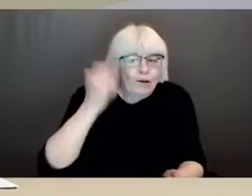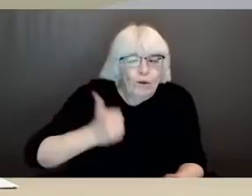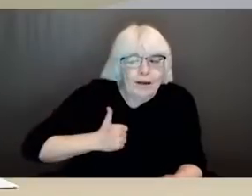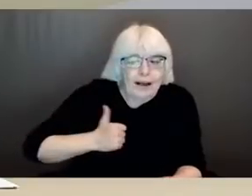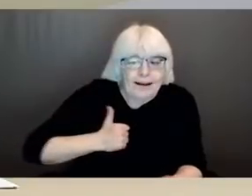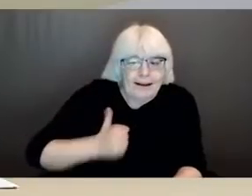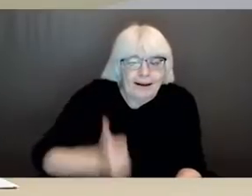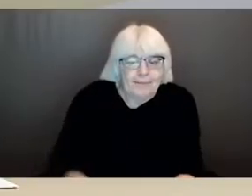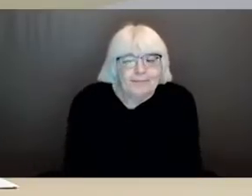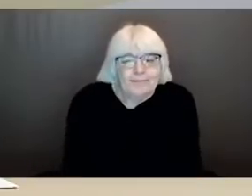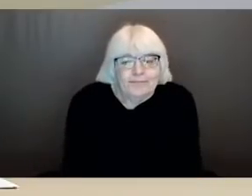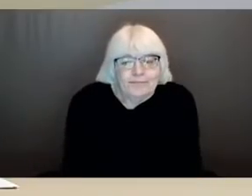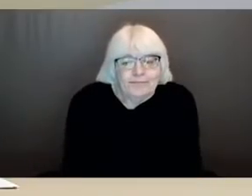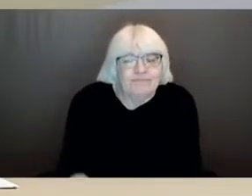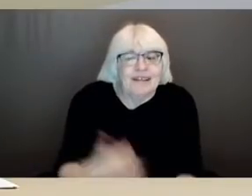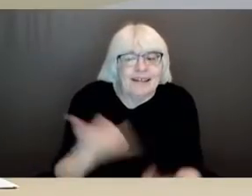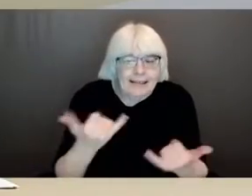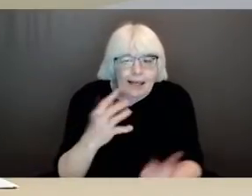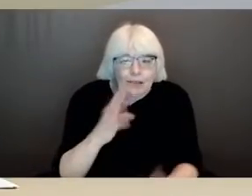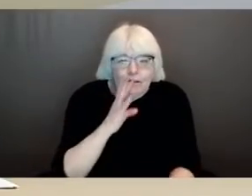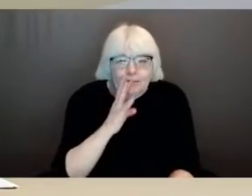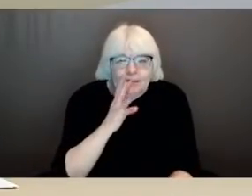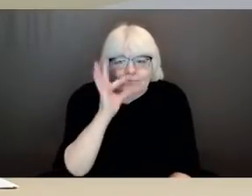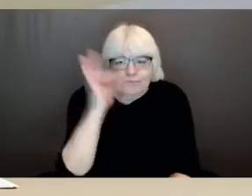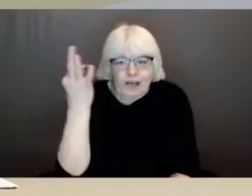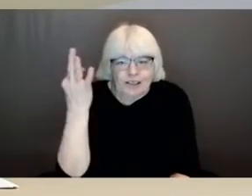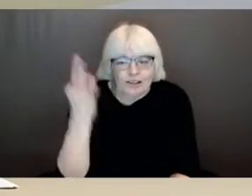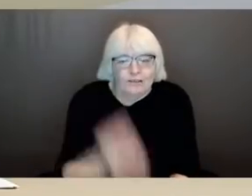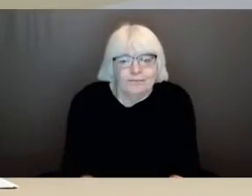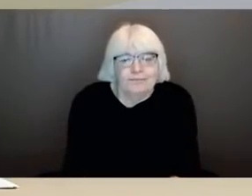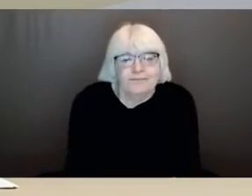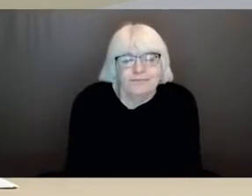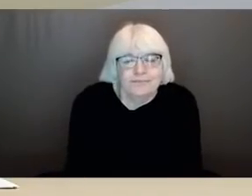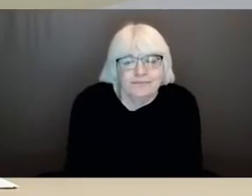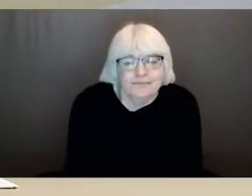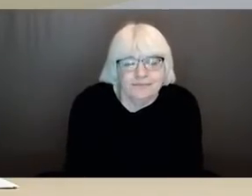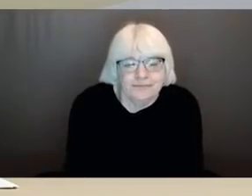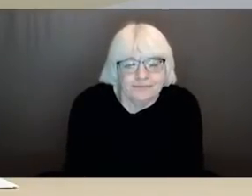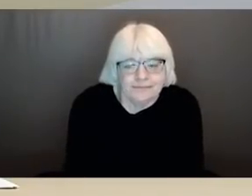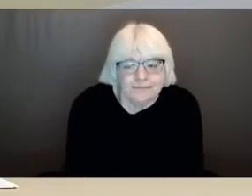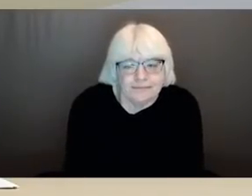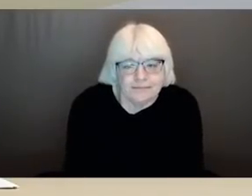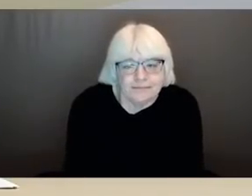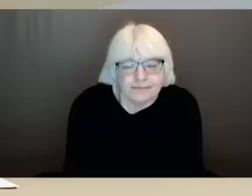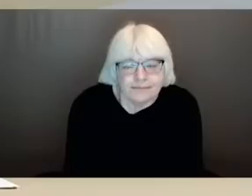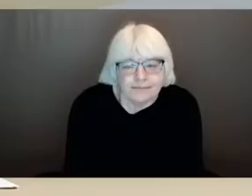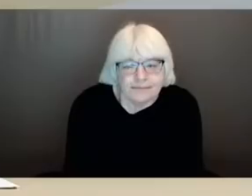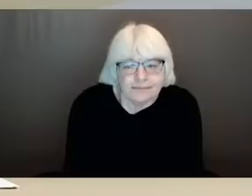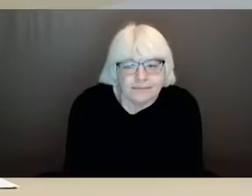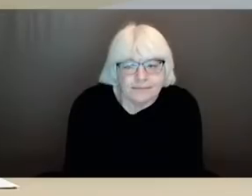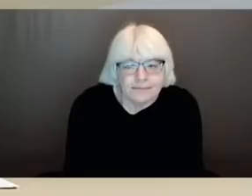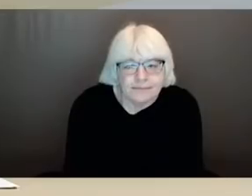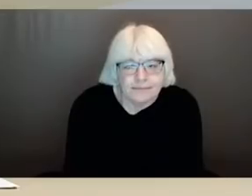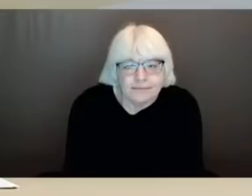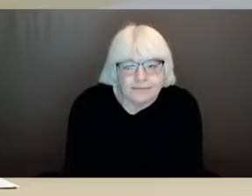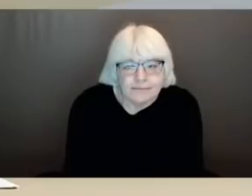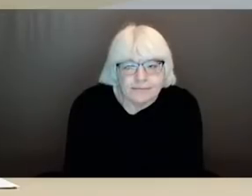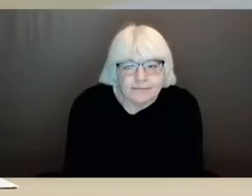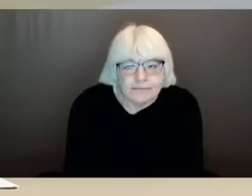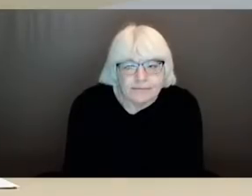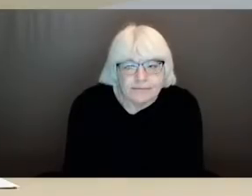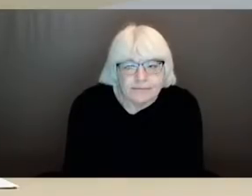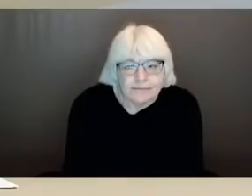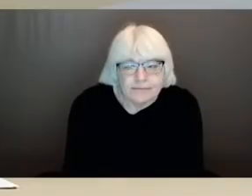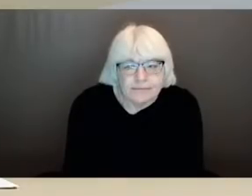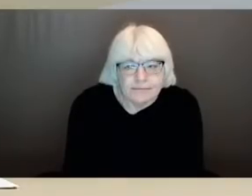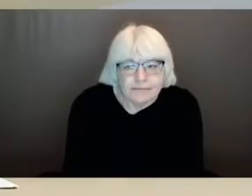Bonjour, Dr. Morrison. Alors, ma question, c'est en français pour vous. C'est que plus de